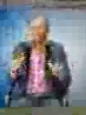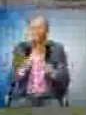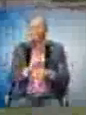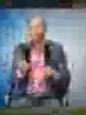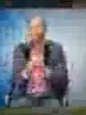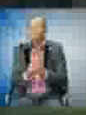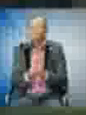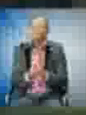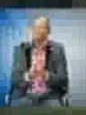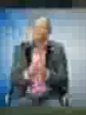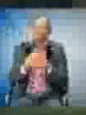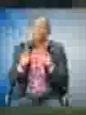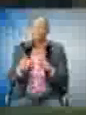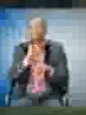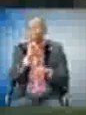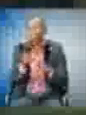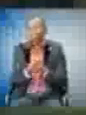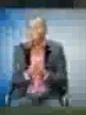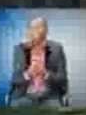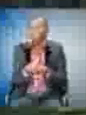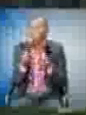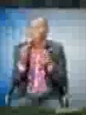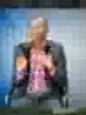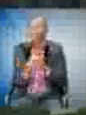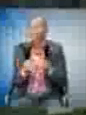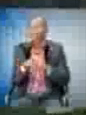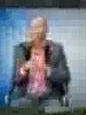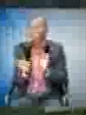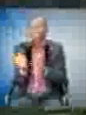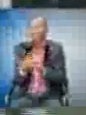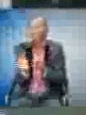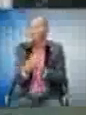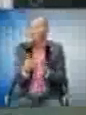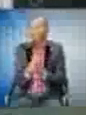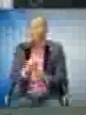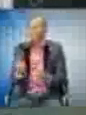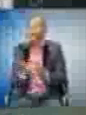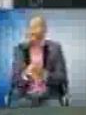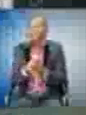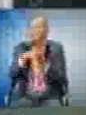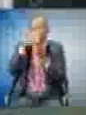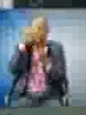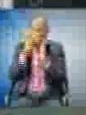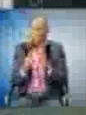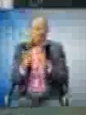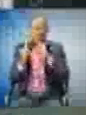cas d'irrégularité qui se règlent dans les directions. Ceux des élèves qui n'ont pas